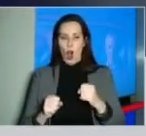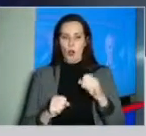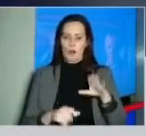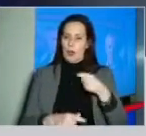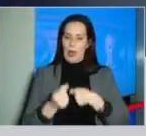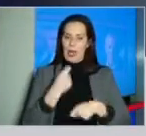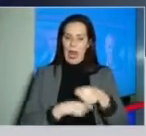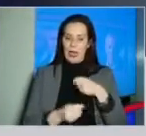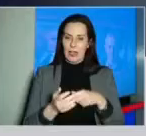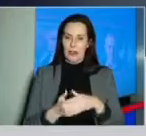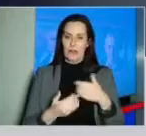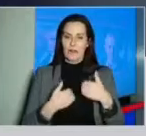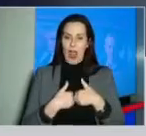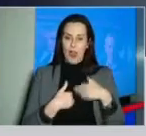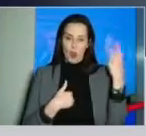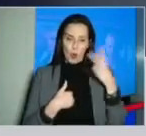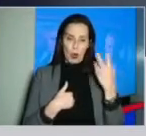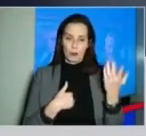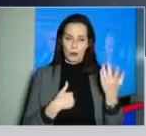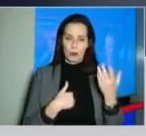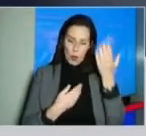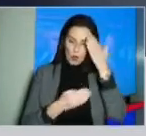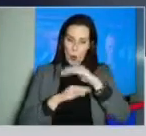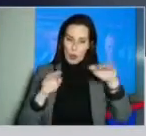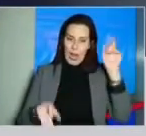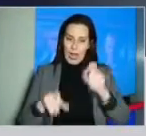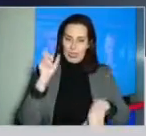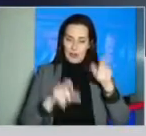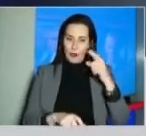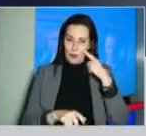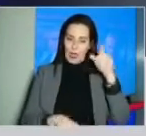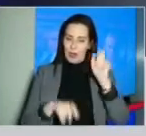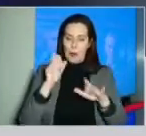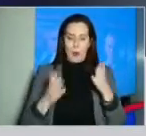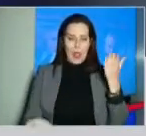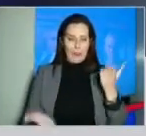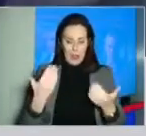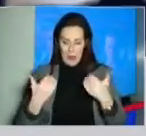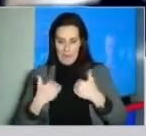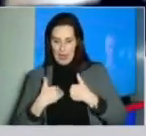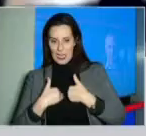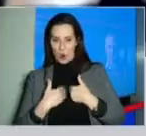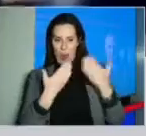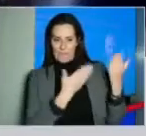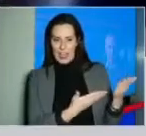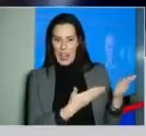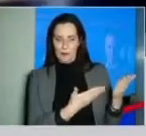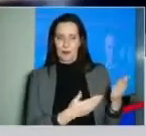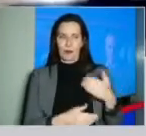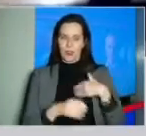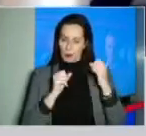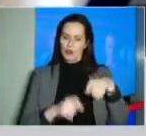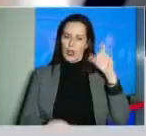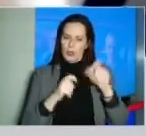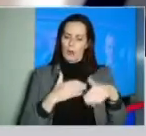והכלכלי. ואנחנו כמובן נודיע לציבור ונראה לציבור מה ההבדל בינינו לביניהם, ואני בטוח